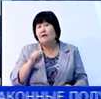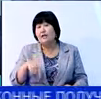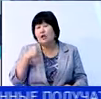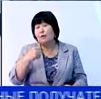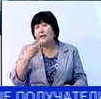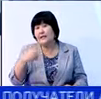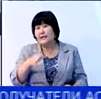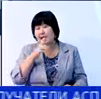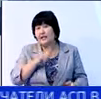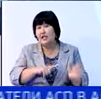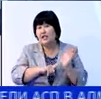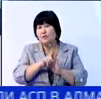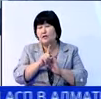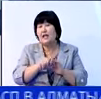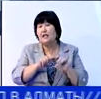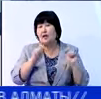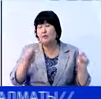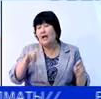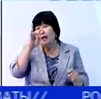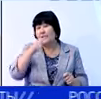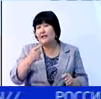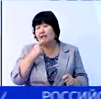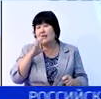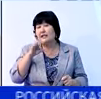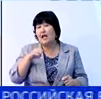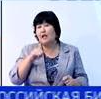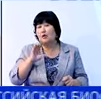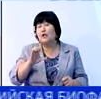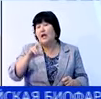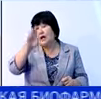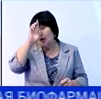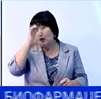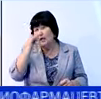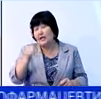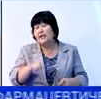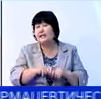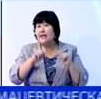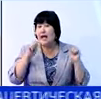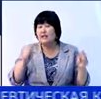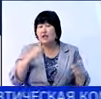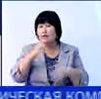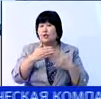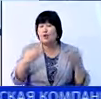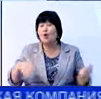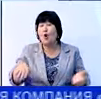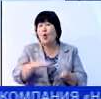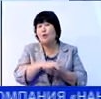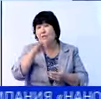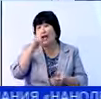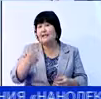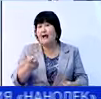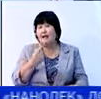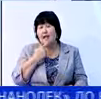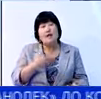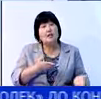году 30 лет с момента придания казахскому языку статусу государственного и создания международного общества «Казах тілі».